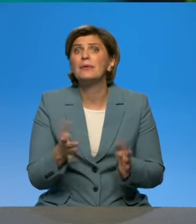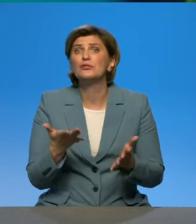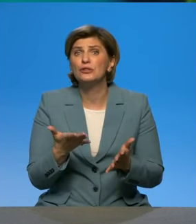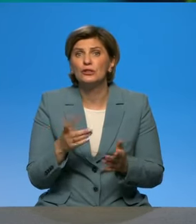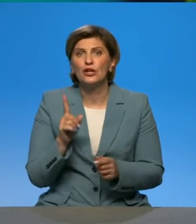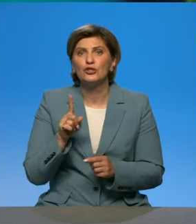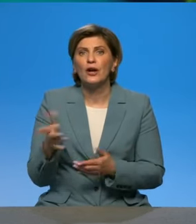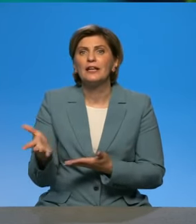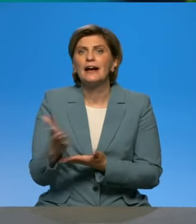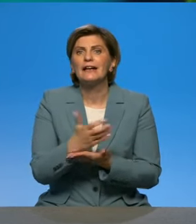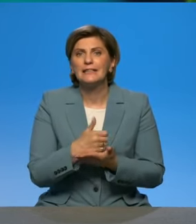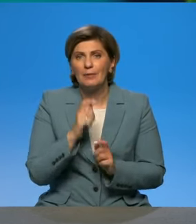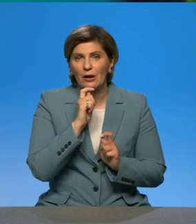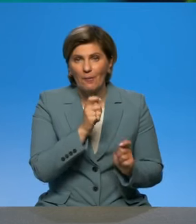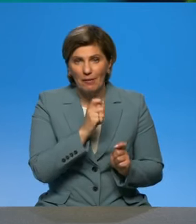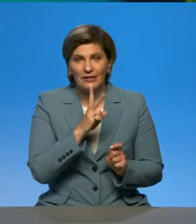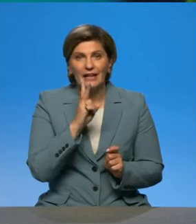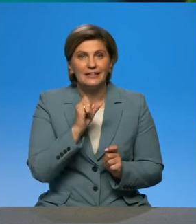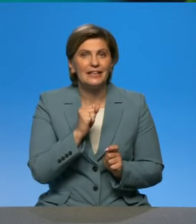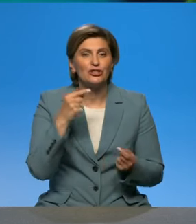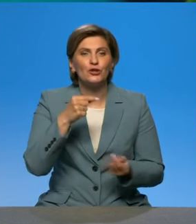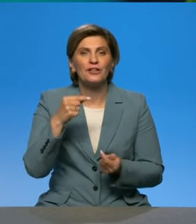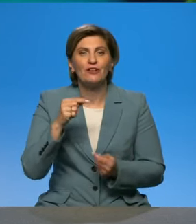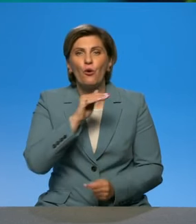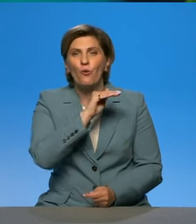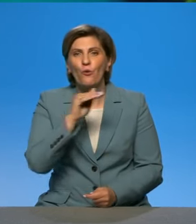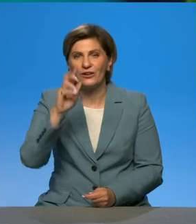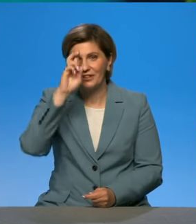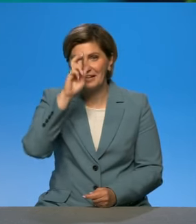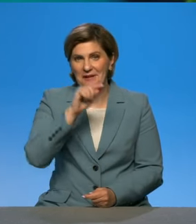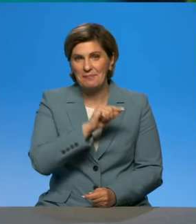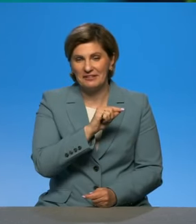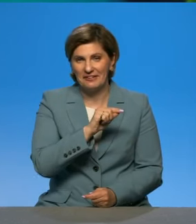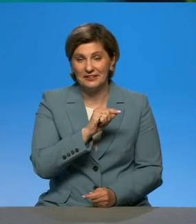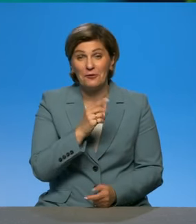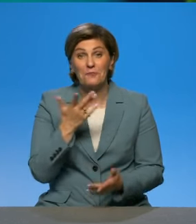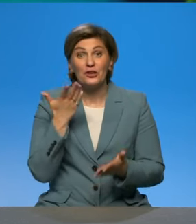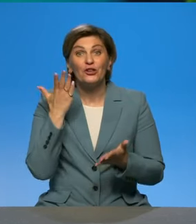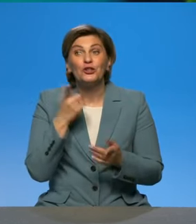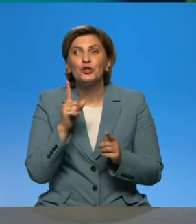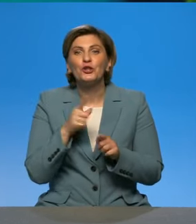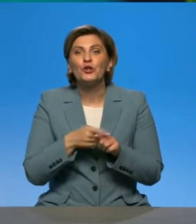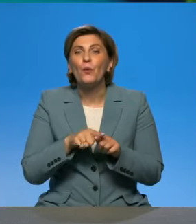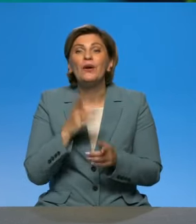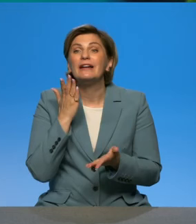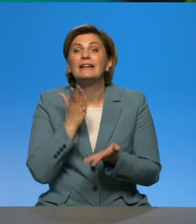собрали подарки, не соответствующие уровню императора. Давайте не понимать, статус. Есть определенные нюансы, которые